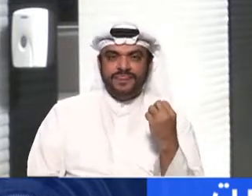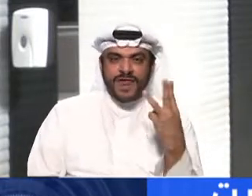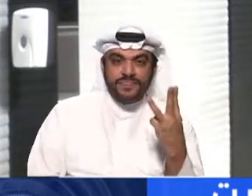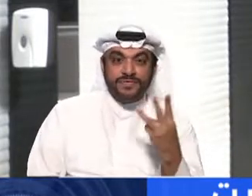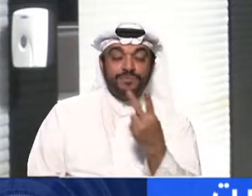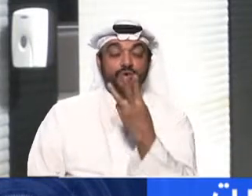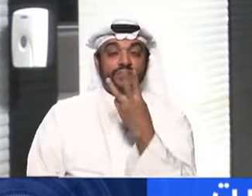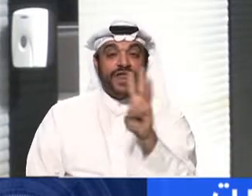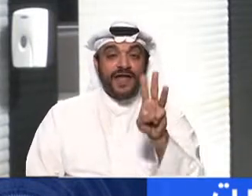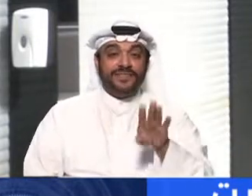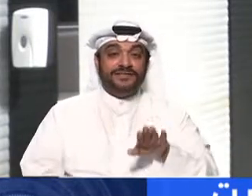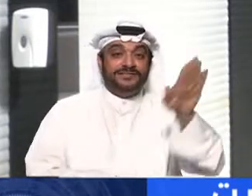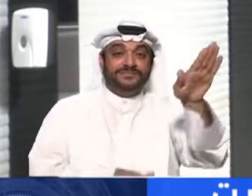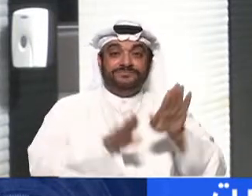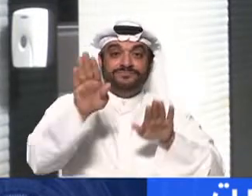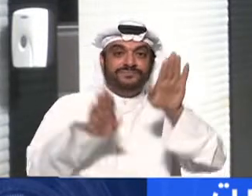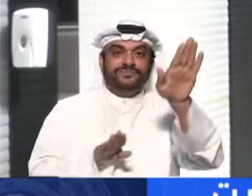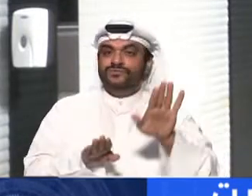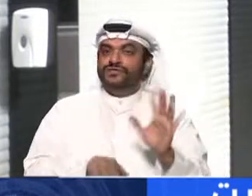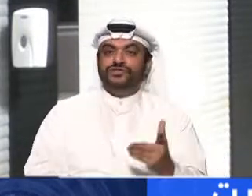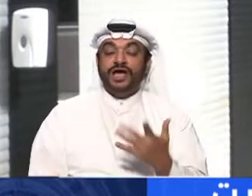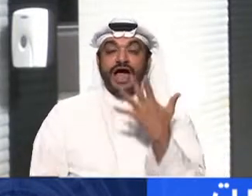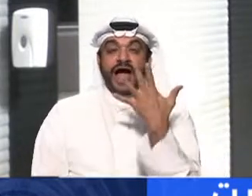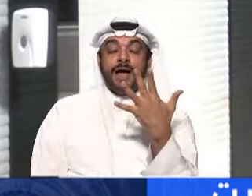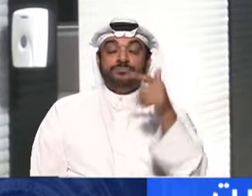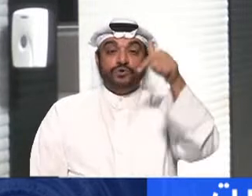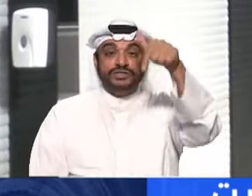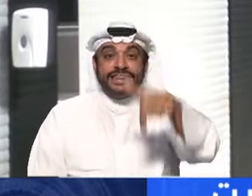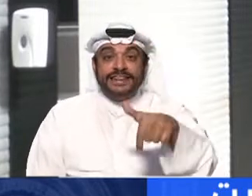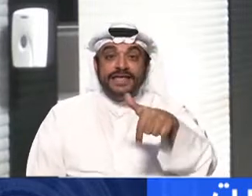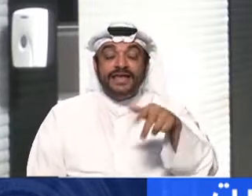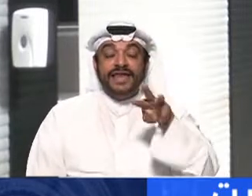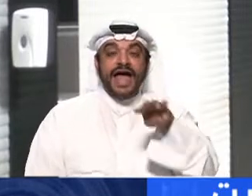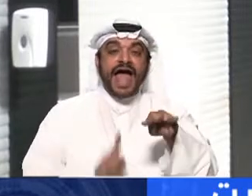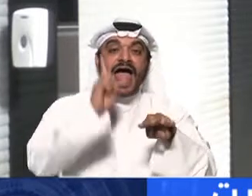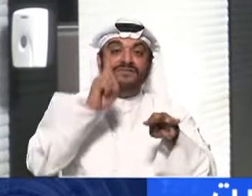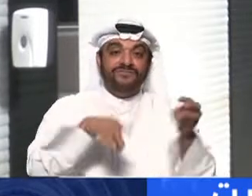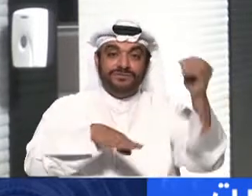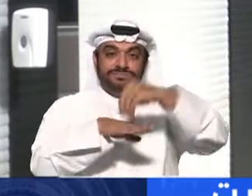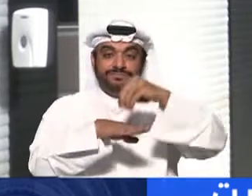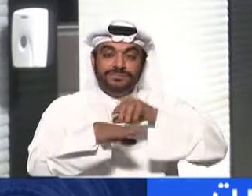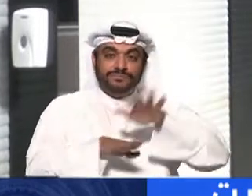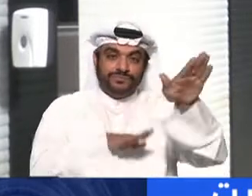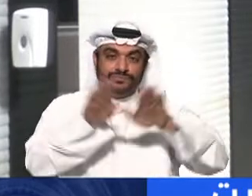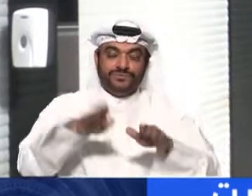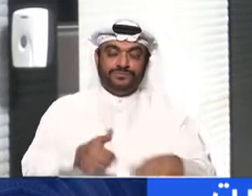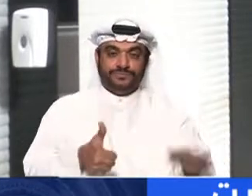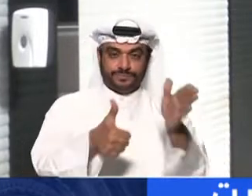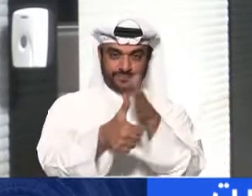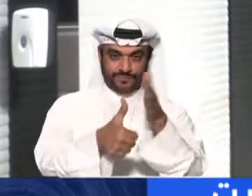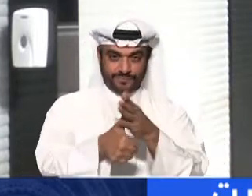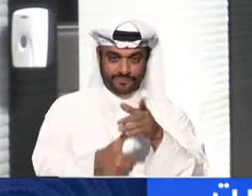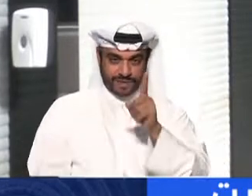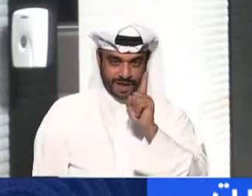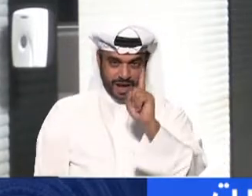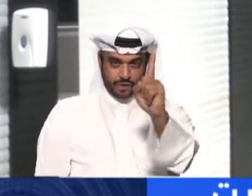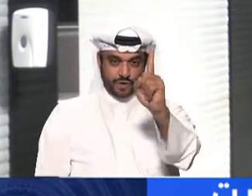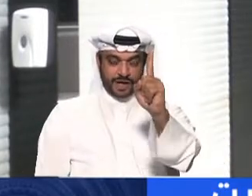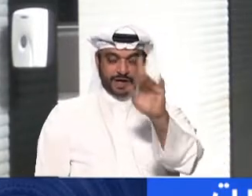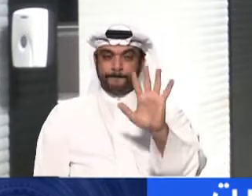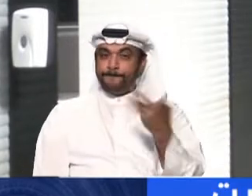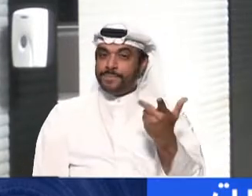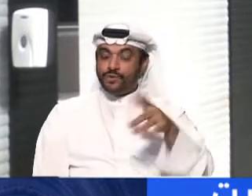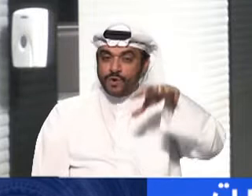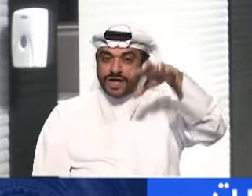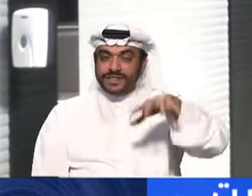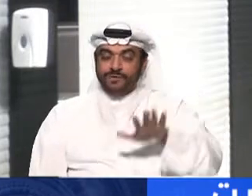330 رحلة بمعدل 65,000 راكب، كذلك تربعت على المصاف الأولى اللي